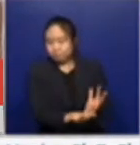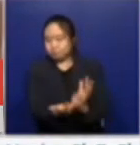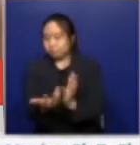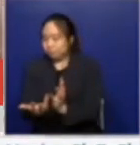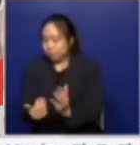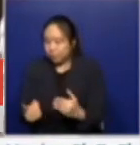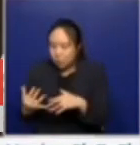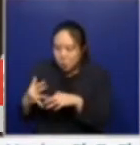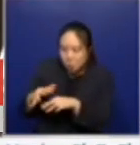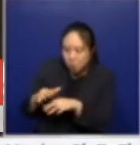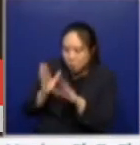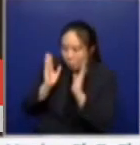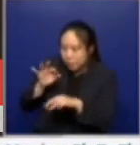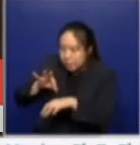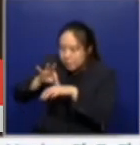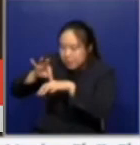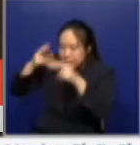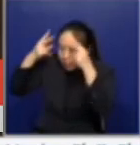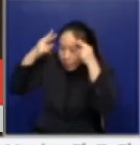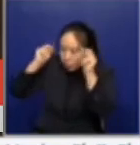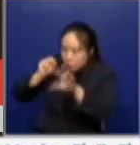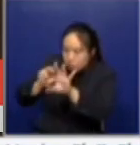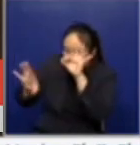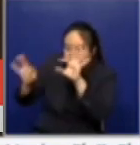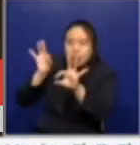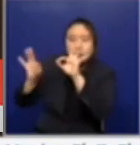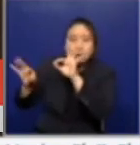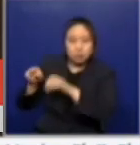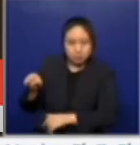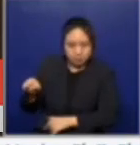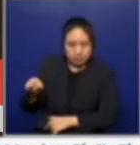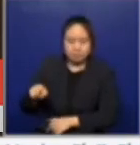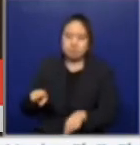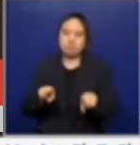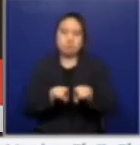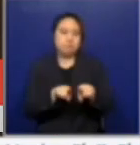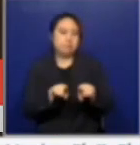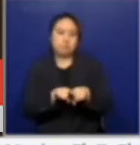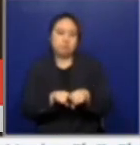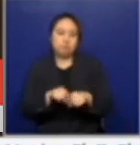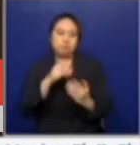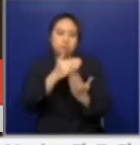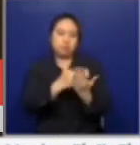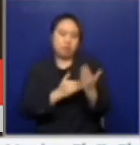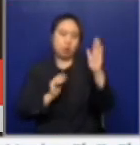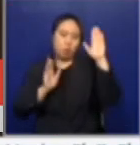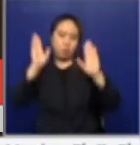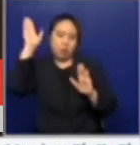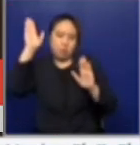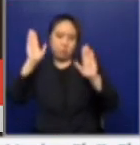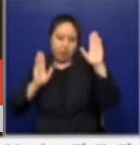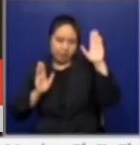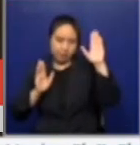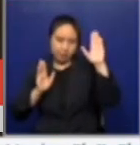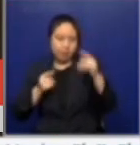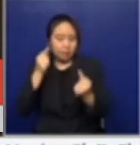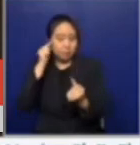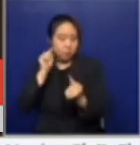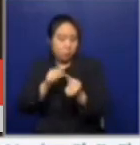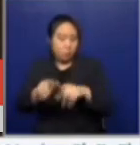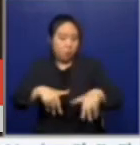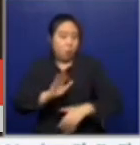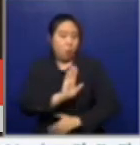การเลือกผู้ดำรงตำแหน่งนายกรัฐมนตรีด้วยไม่สอดคล้องกับหลักประชาธิปไตยและเจตจำนงรมของประชาช